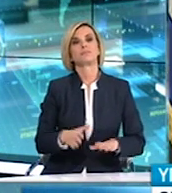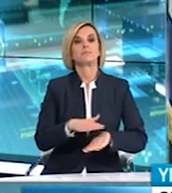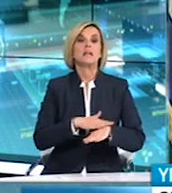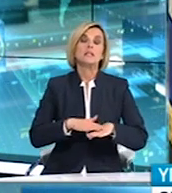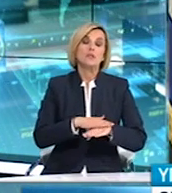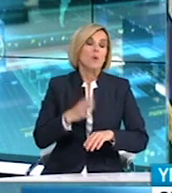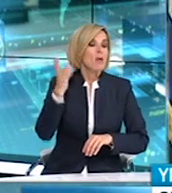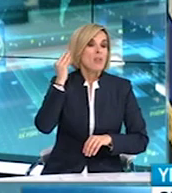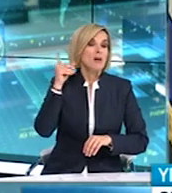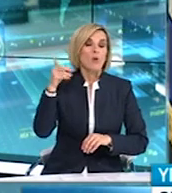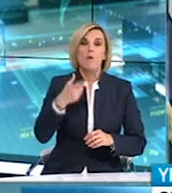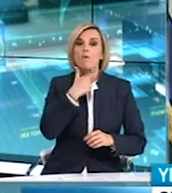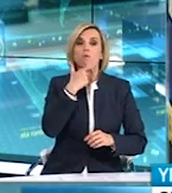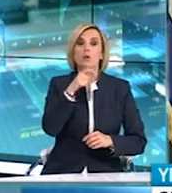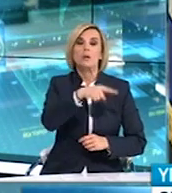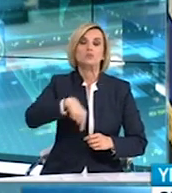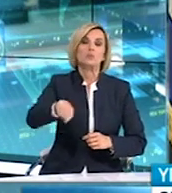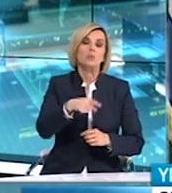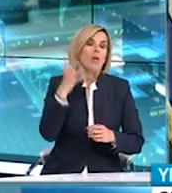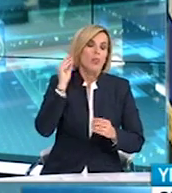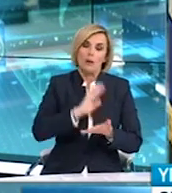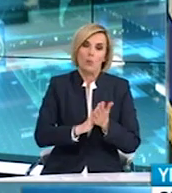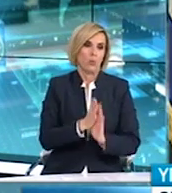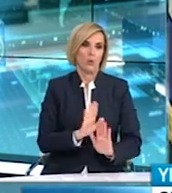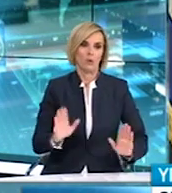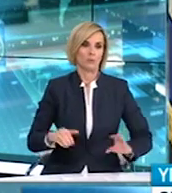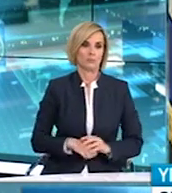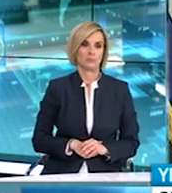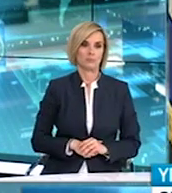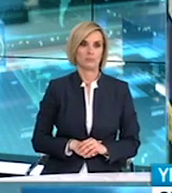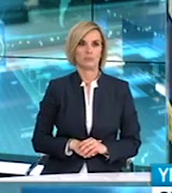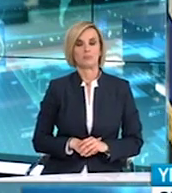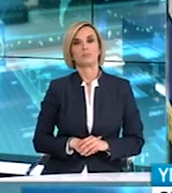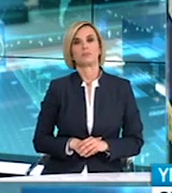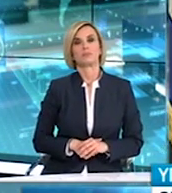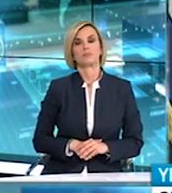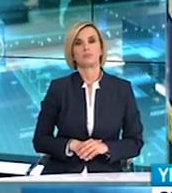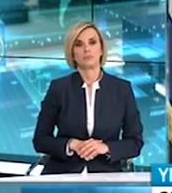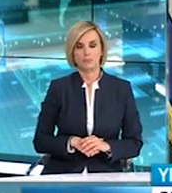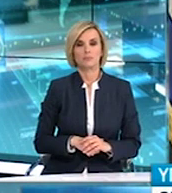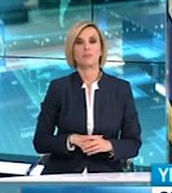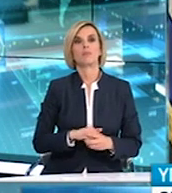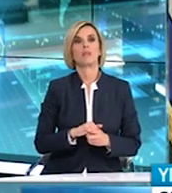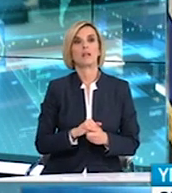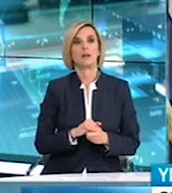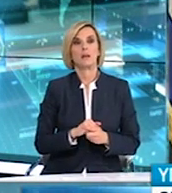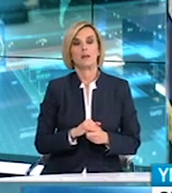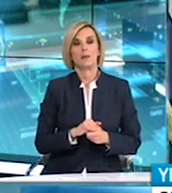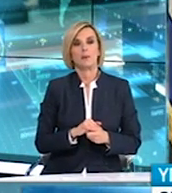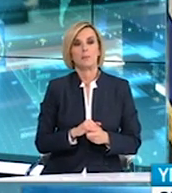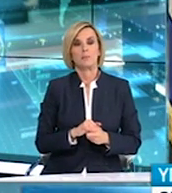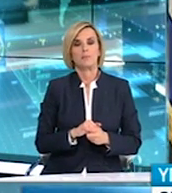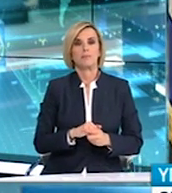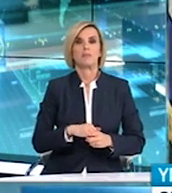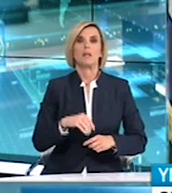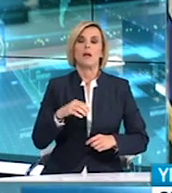και παρόμοιες ήδη δράσεις ακολουθούνται και από άλλους επιστήμονες στο εξωτερικό. Το φάρμακο αυτό ενδεχομένως να έχει μια προστασία